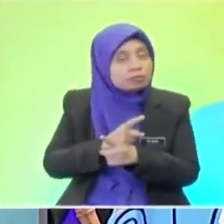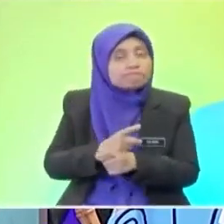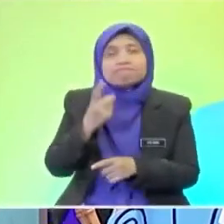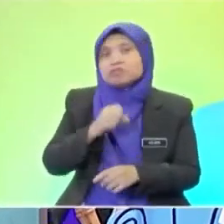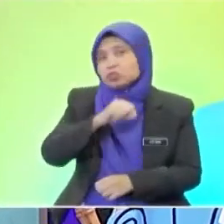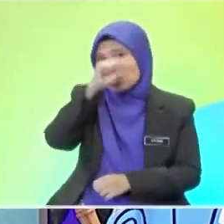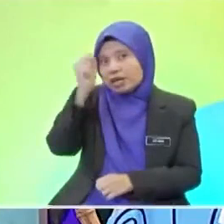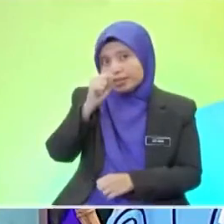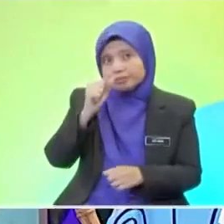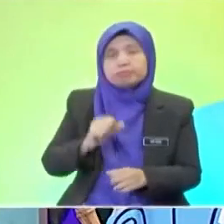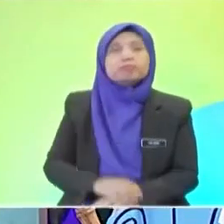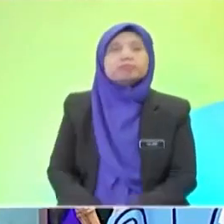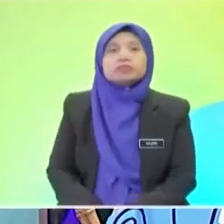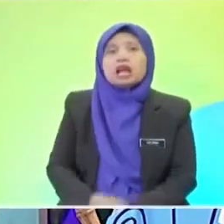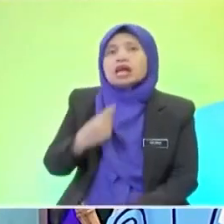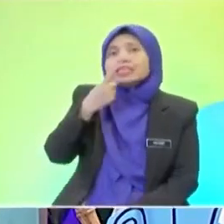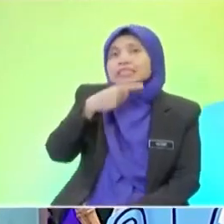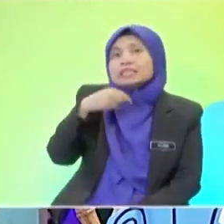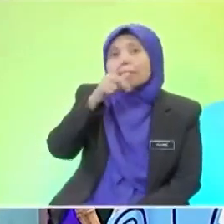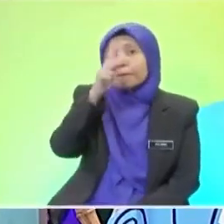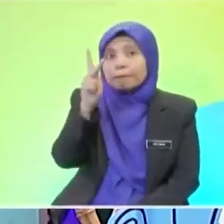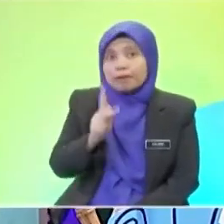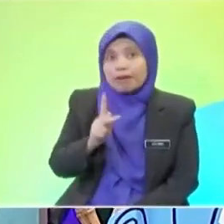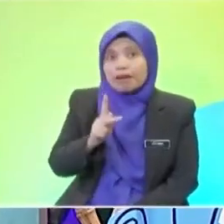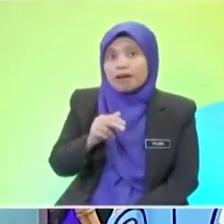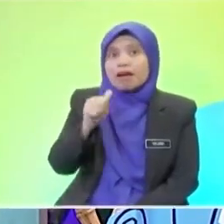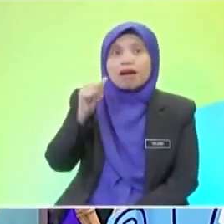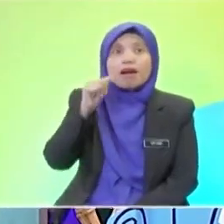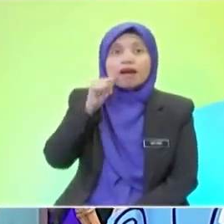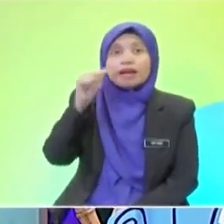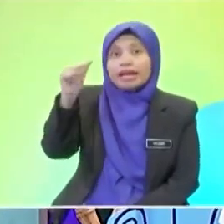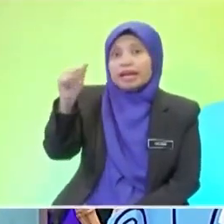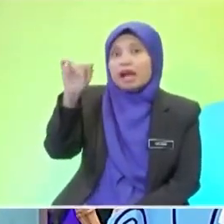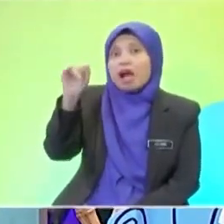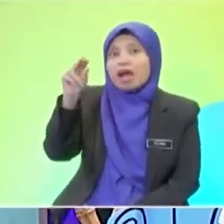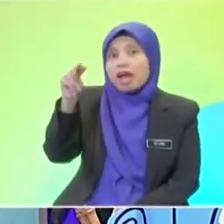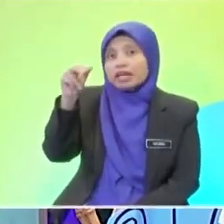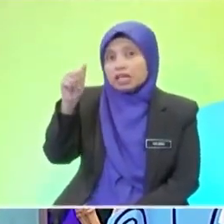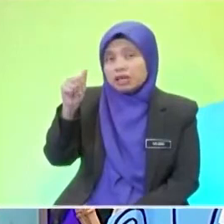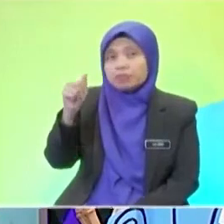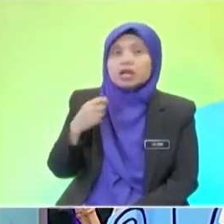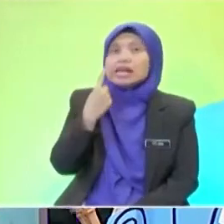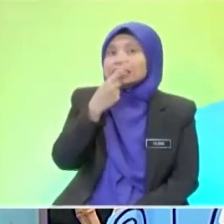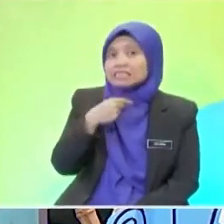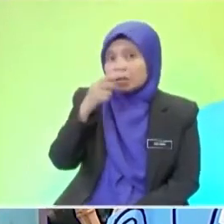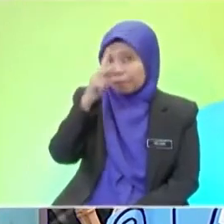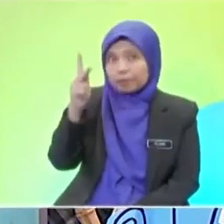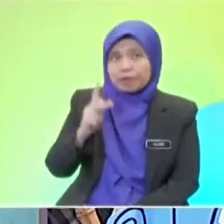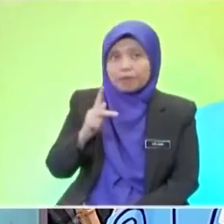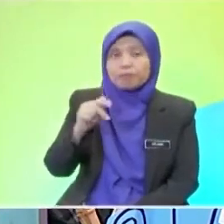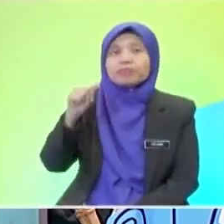begini Siapakah Aina Saya ulang Siapakah